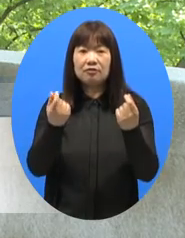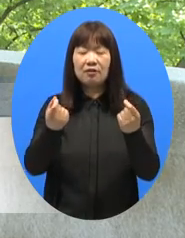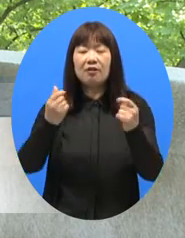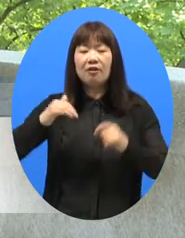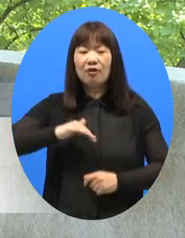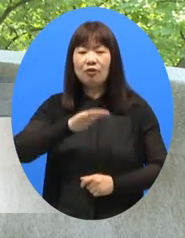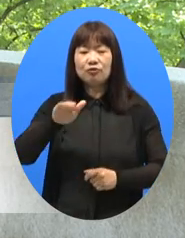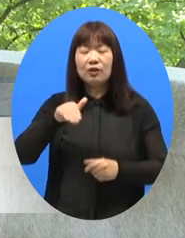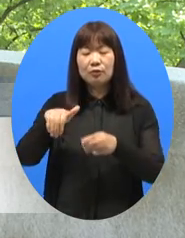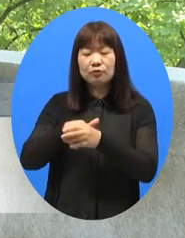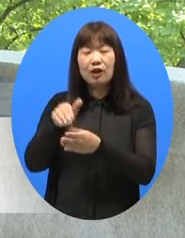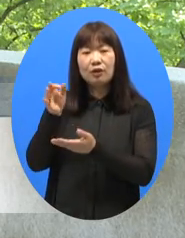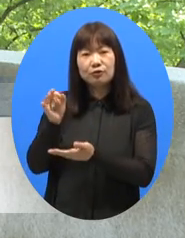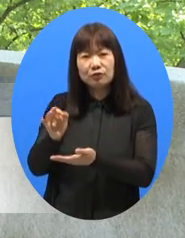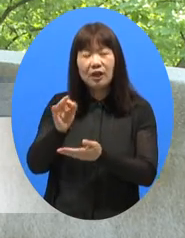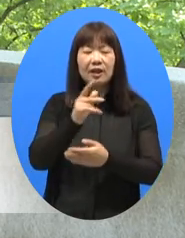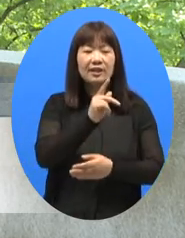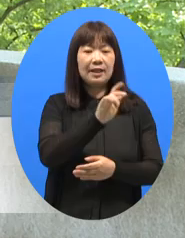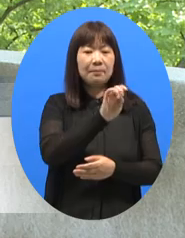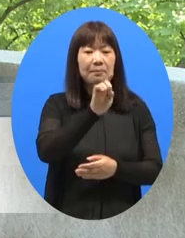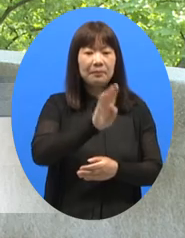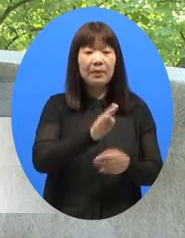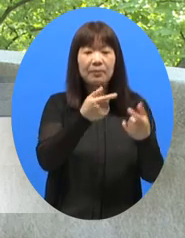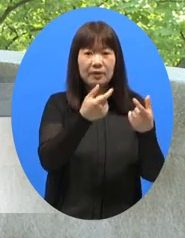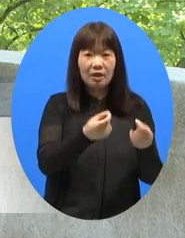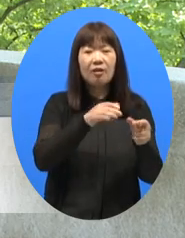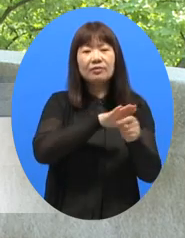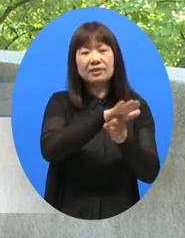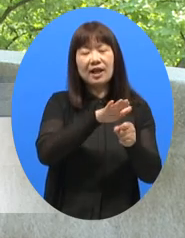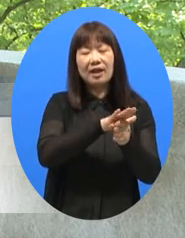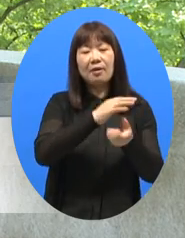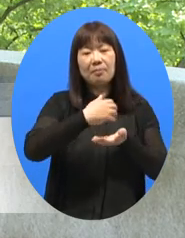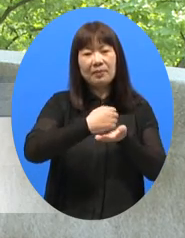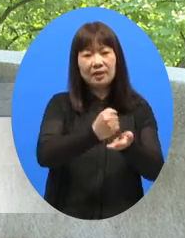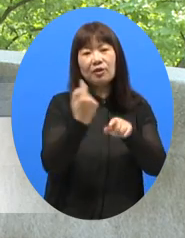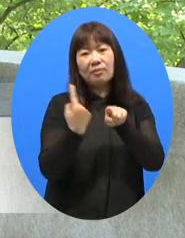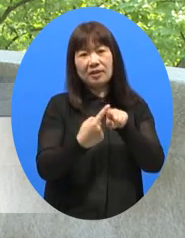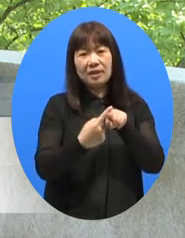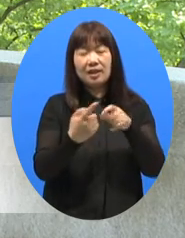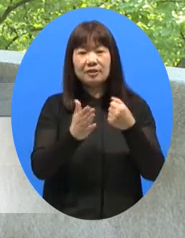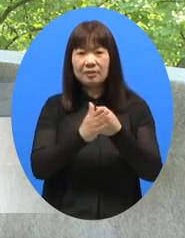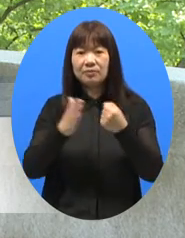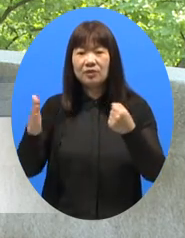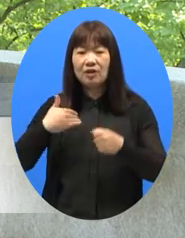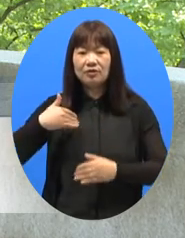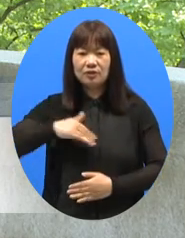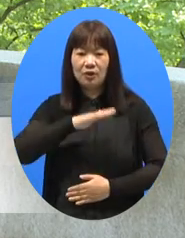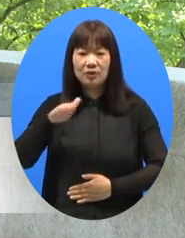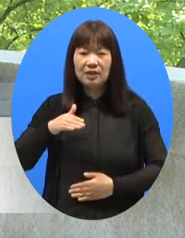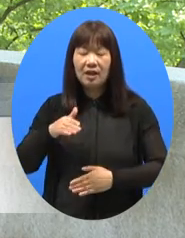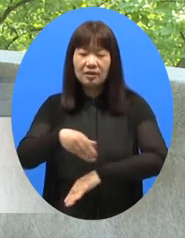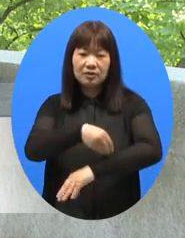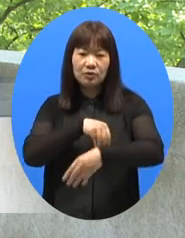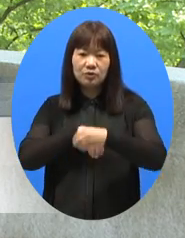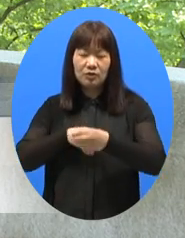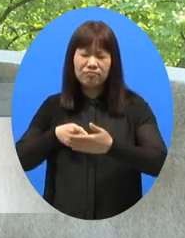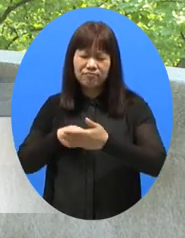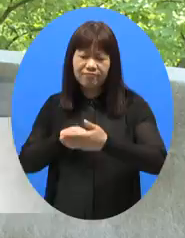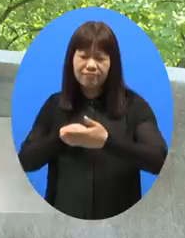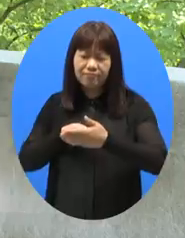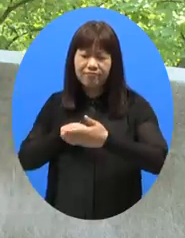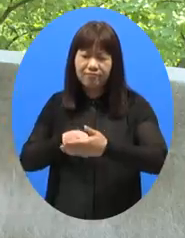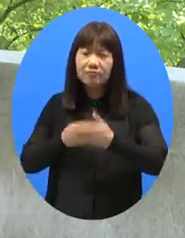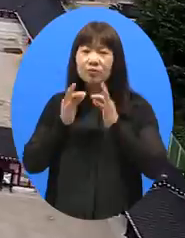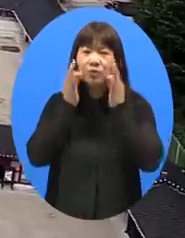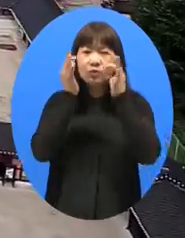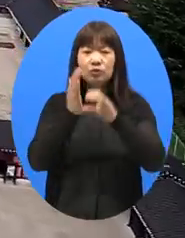우리의 문화유산이 K-POP처럼 인정받고 사랑받는 거거든요. 그래서 저희가 이제 적극적으로 등재를 위해서